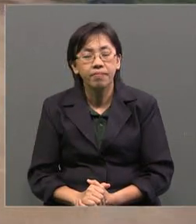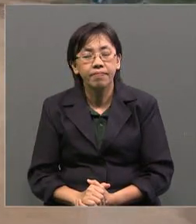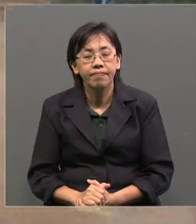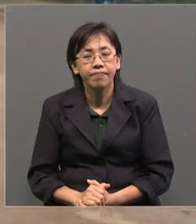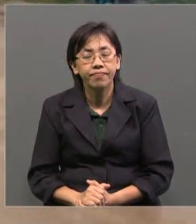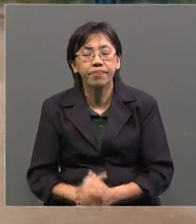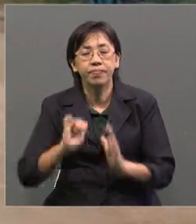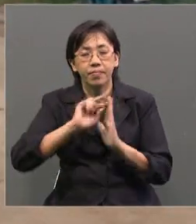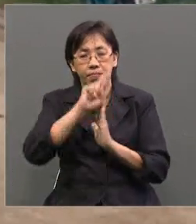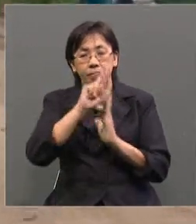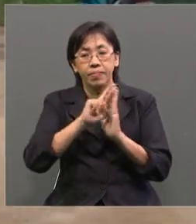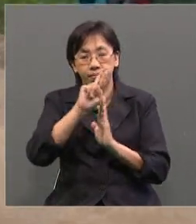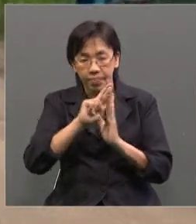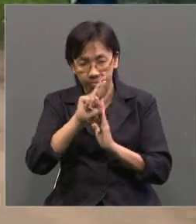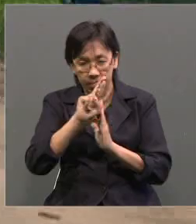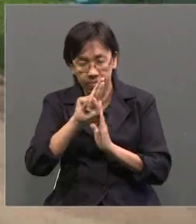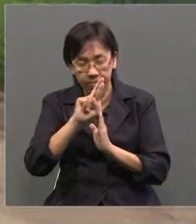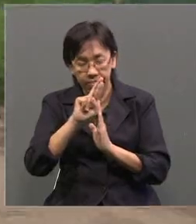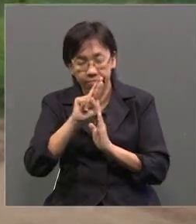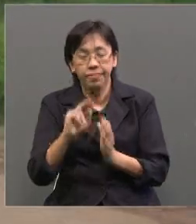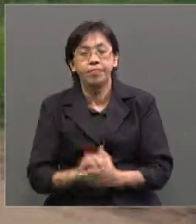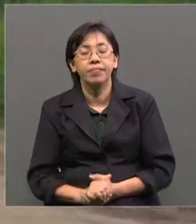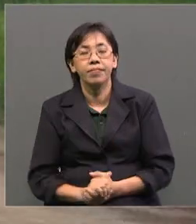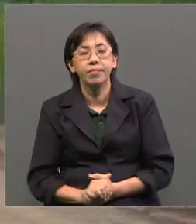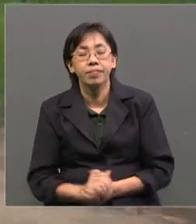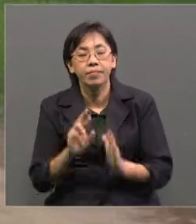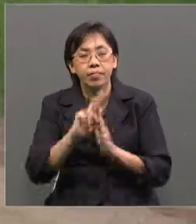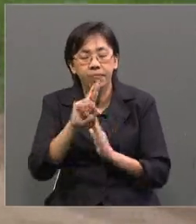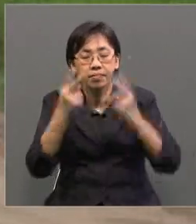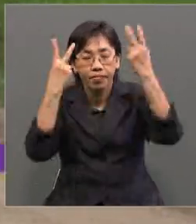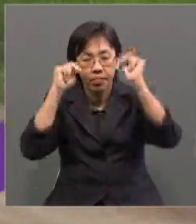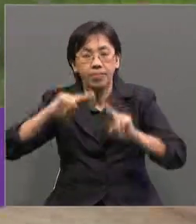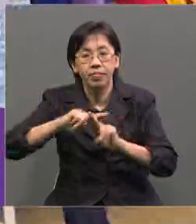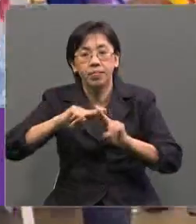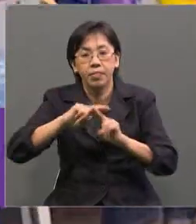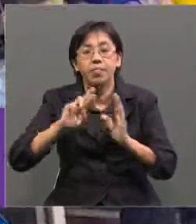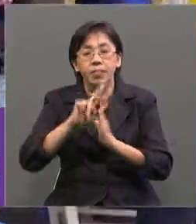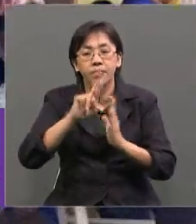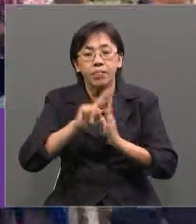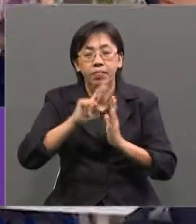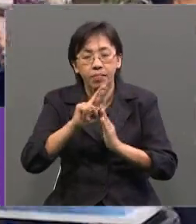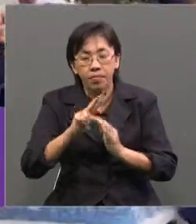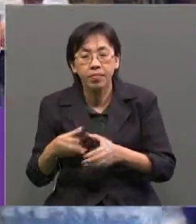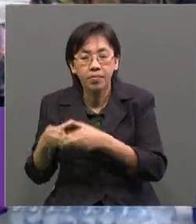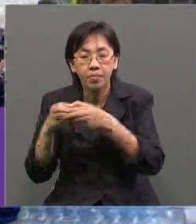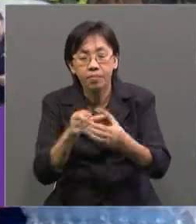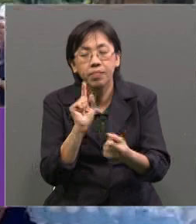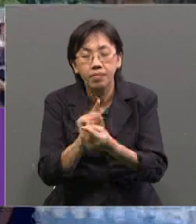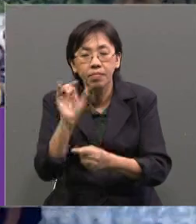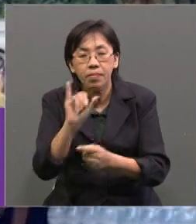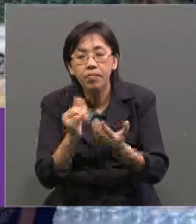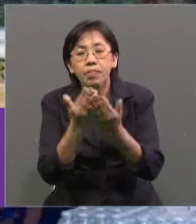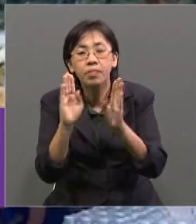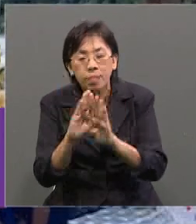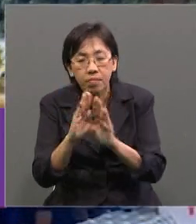ส่วนที่จังหวัดเชียงรายนะครับคุณผู้ชมทางด้านคุณสุภาเพ็ญศิริมาศนายกเหล่ากาชาดจังหวัดเชียงรายก็เดินทางไปพบกับญาติ